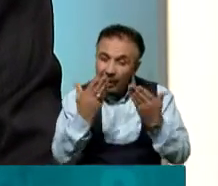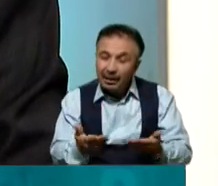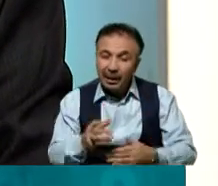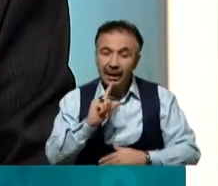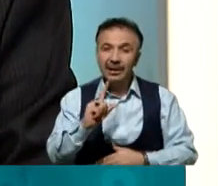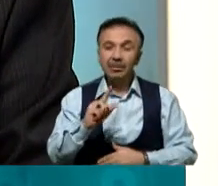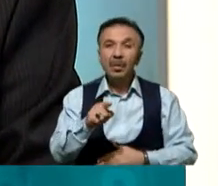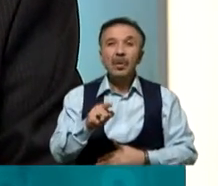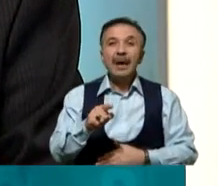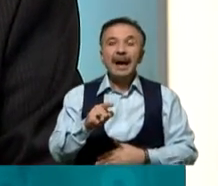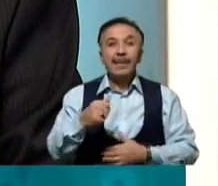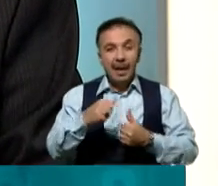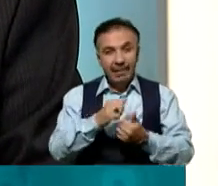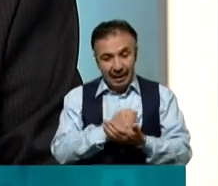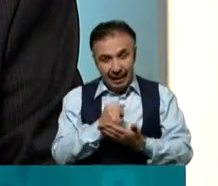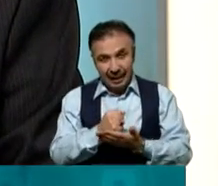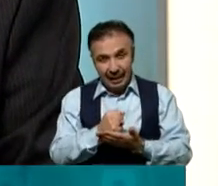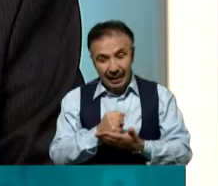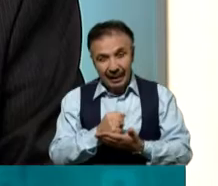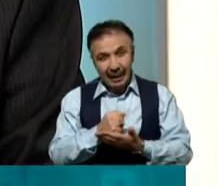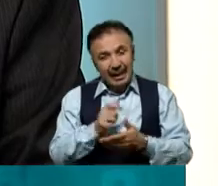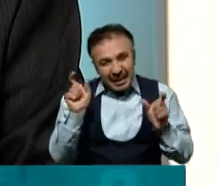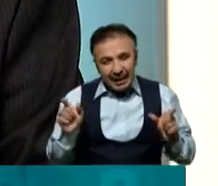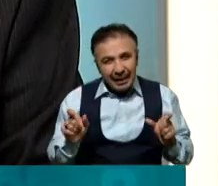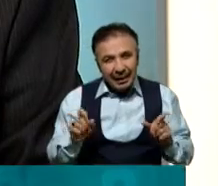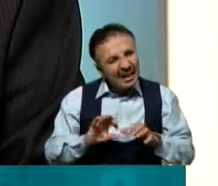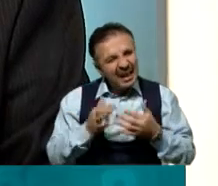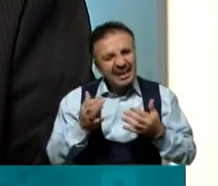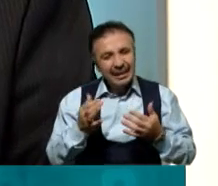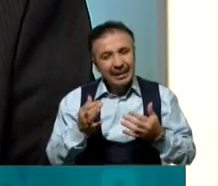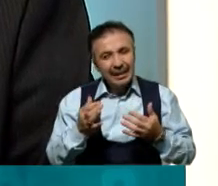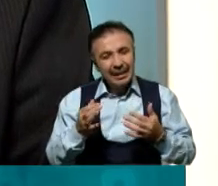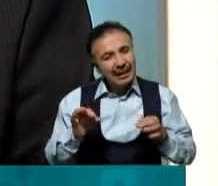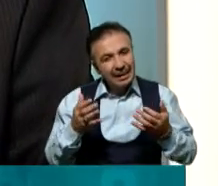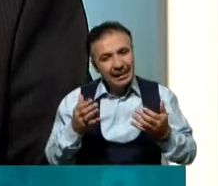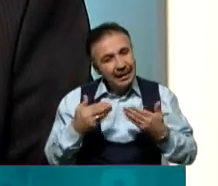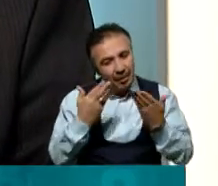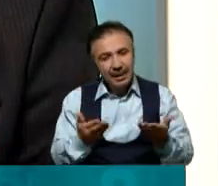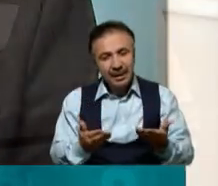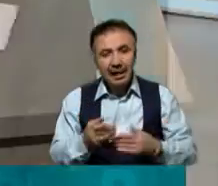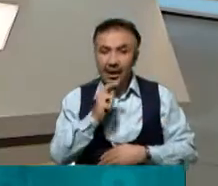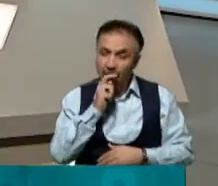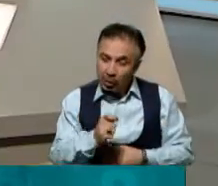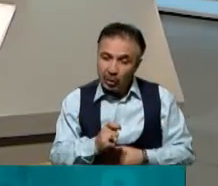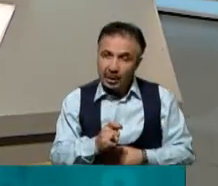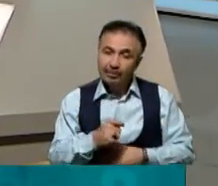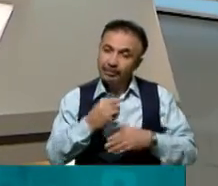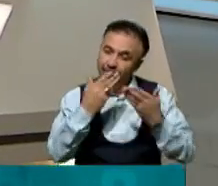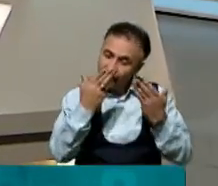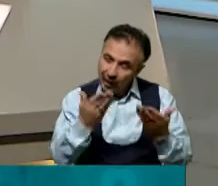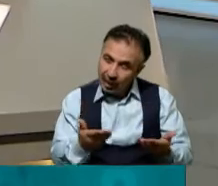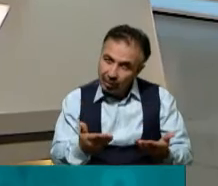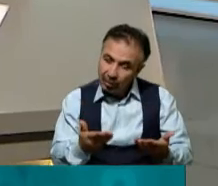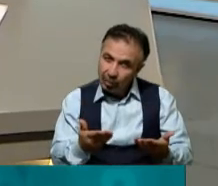ifade edecekler? Ancak kendi sözle ifade edecekler. Sözle ifade edecekler. Biz onlara kabul diyoruz. Kabul ve icap.